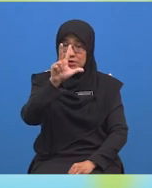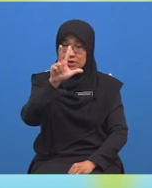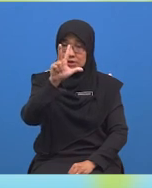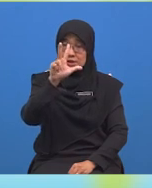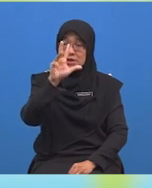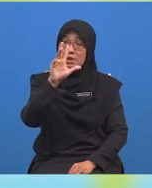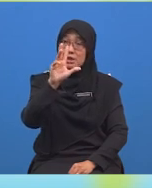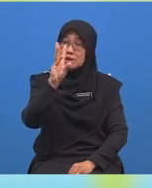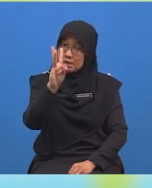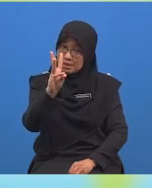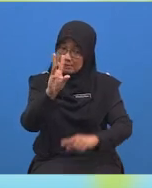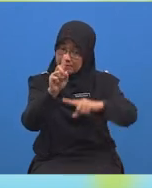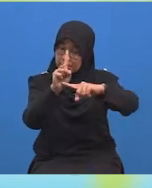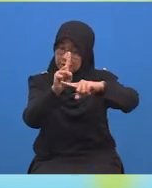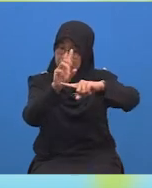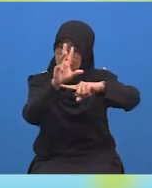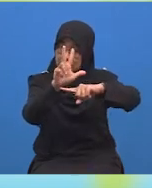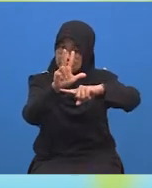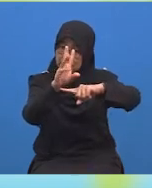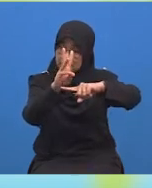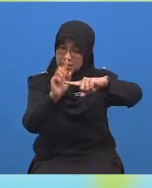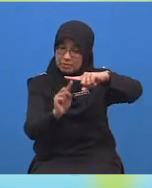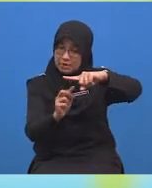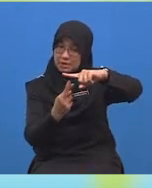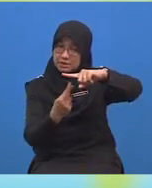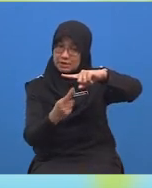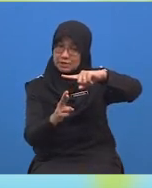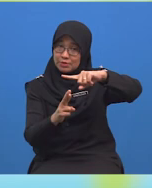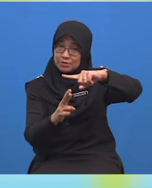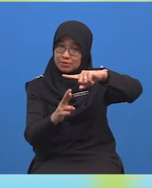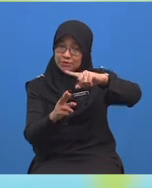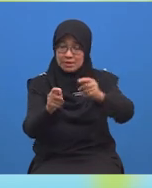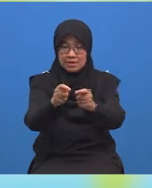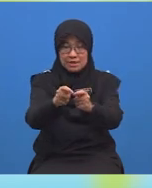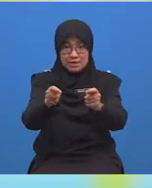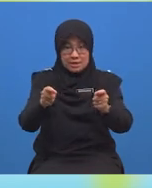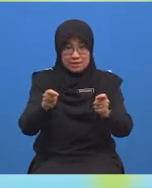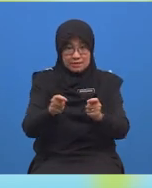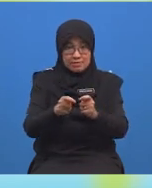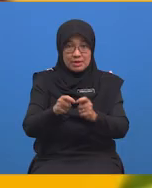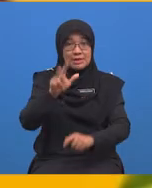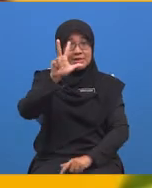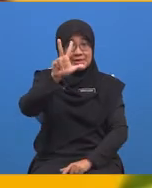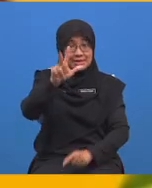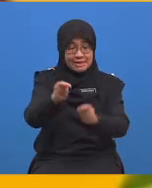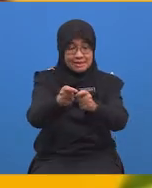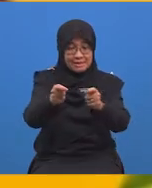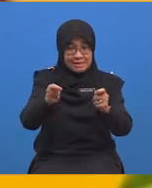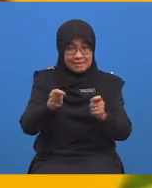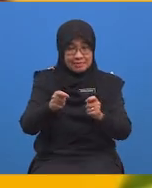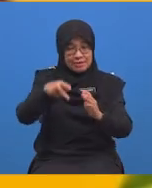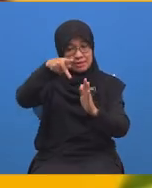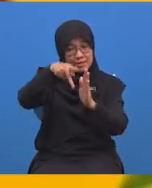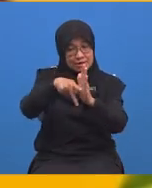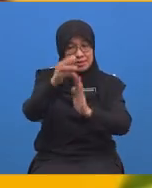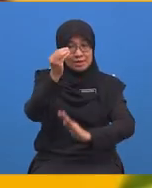136/1000. Kerana nilai tempatnya adalah 3 tempat perpuluhan. Bagaimana